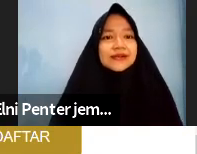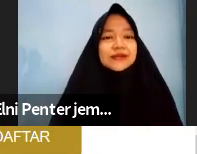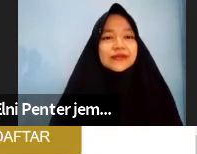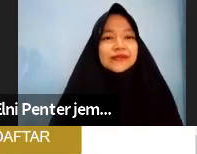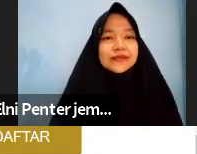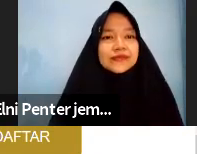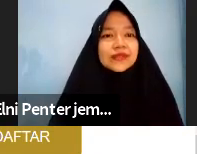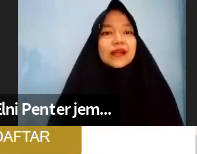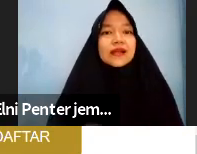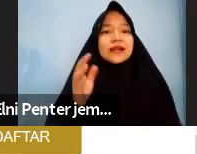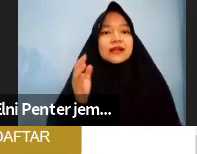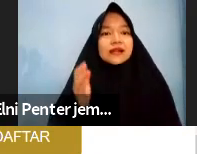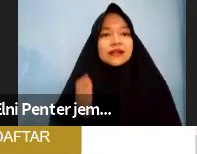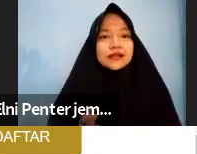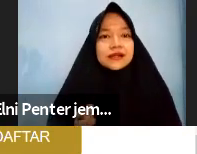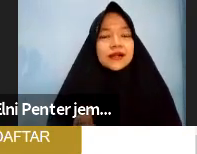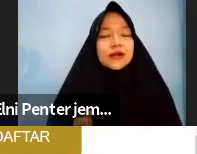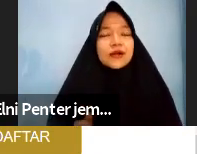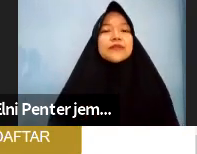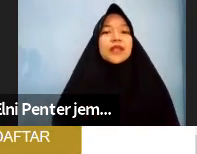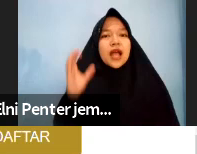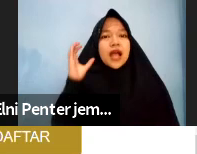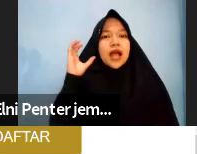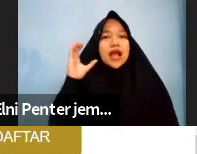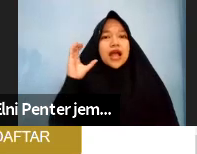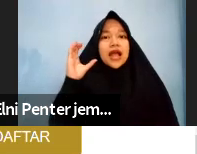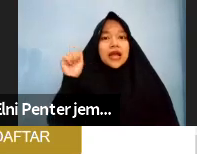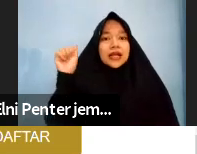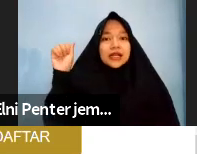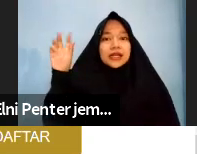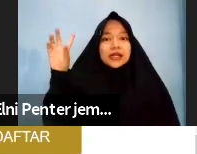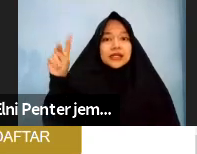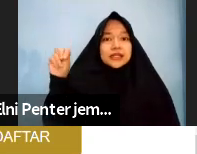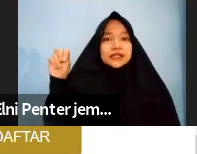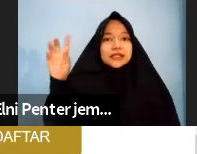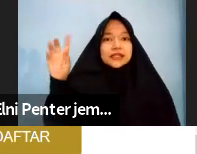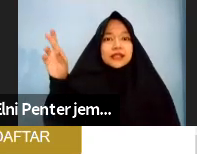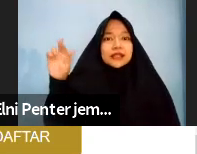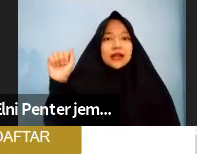sore ikut ya Kumpul di lapangan desa oke kakak cantik